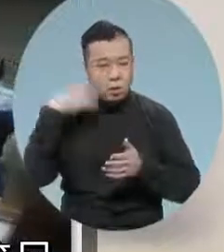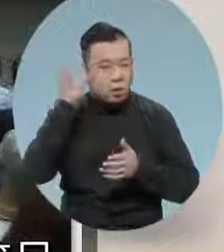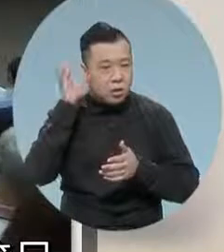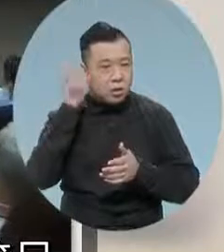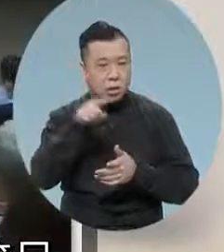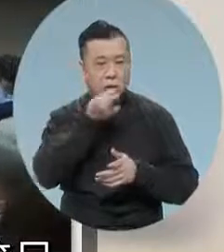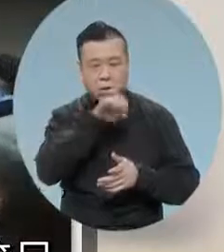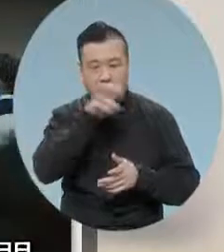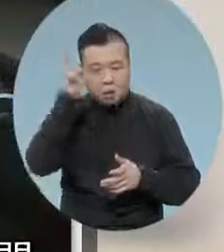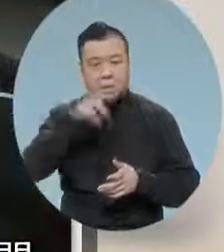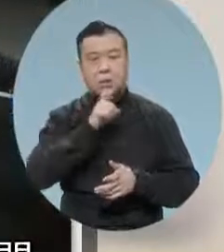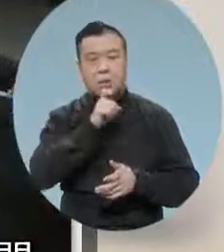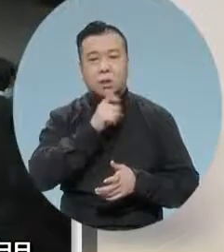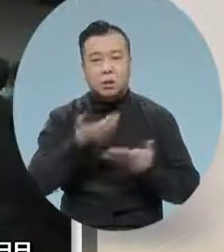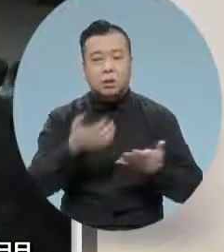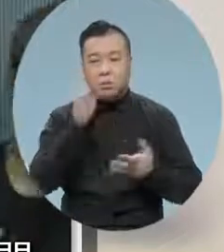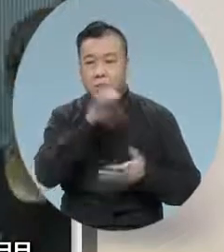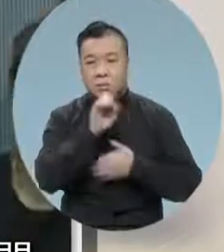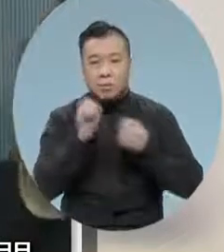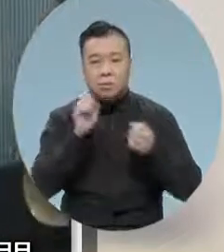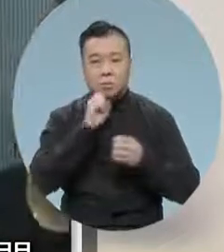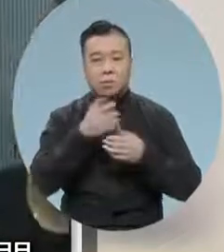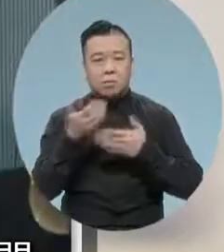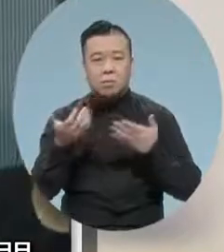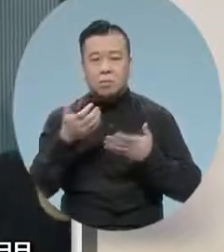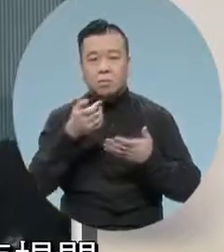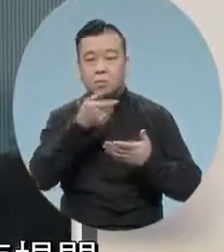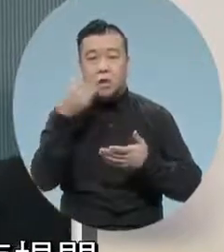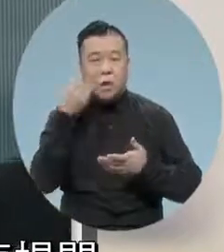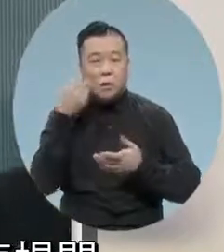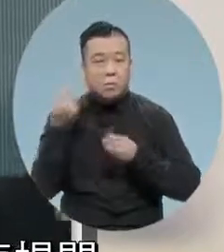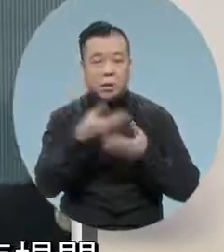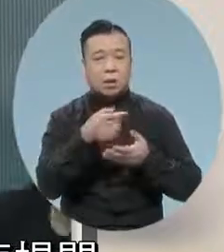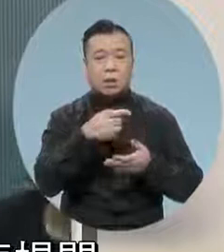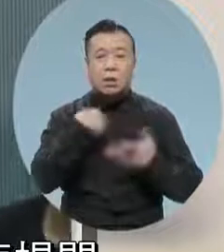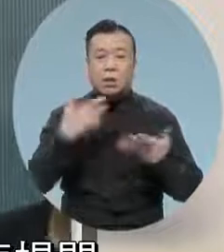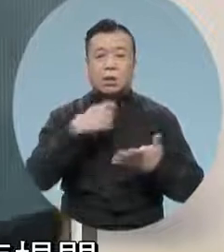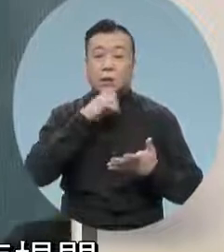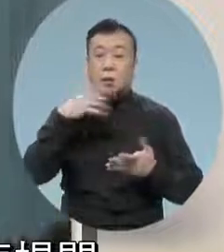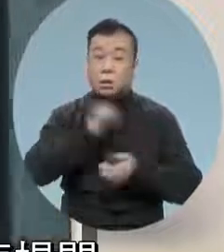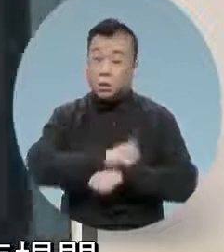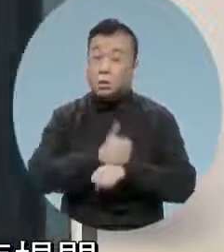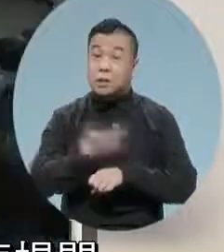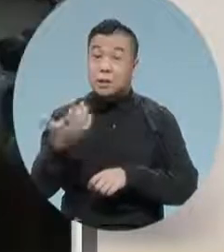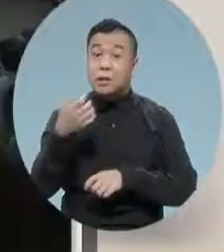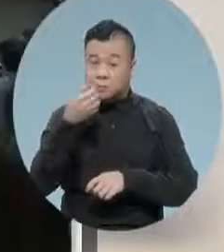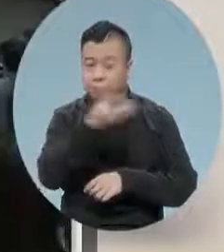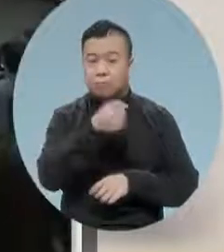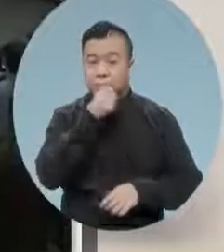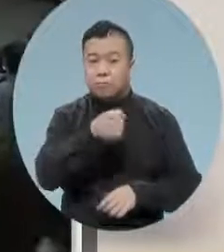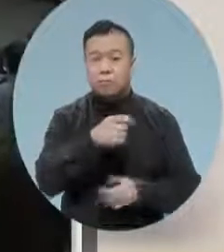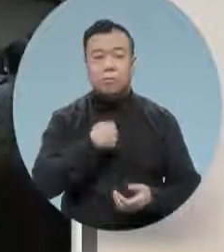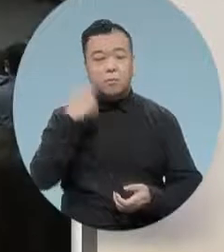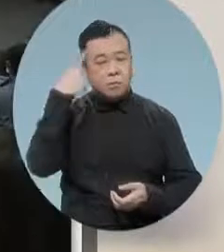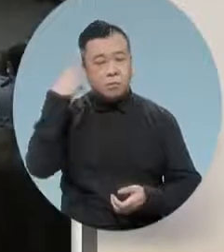做節目咧就經常㗎啦。現場問阿葉生或者我哋台上三位嘉賓問題咧非常難，但不如我哋把握機會簡短。 我都